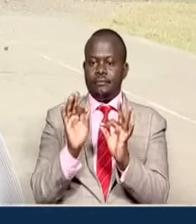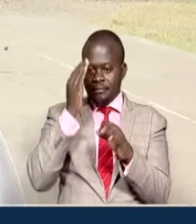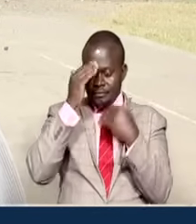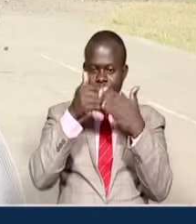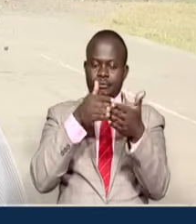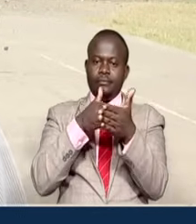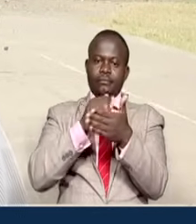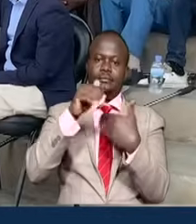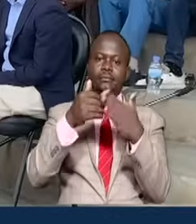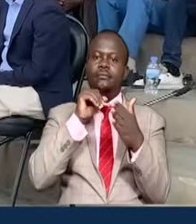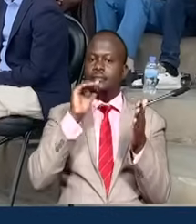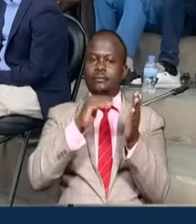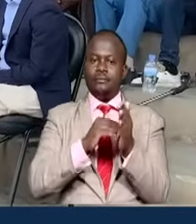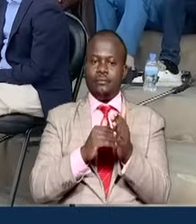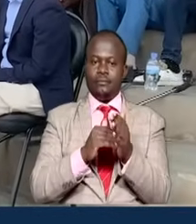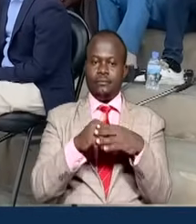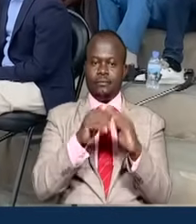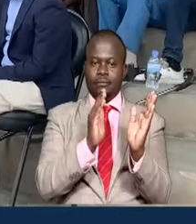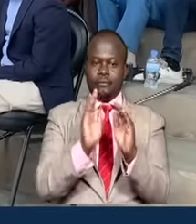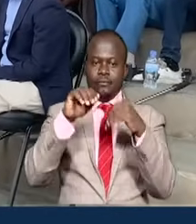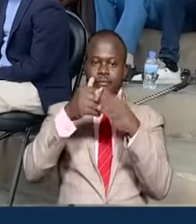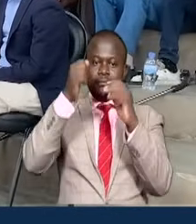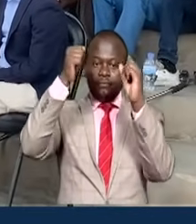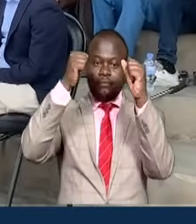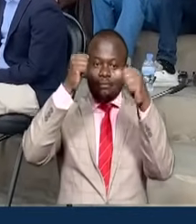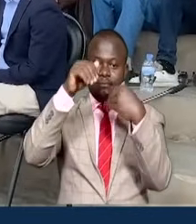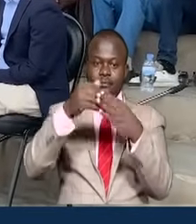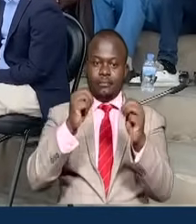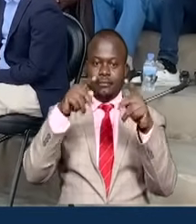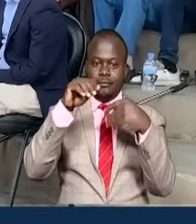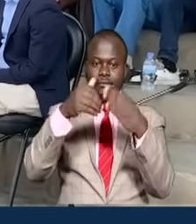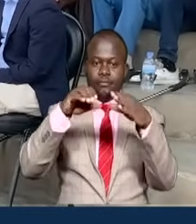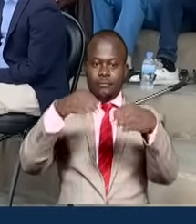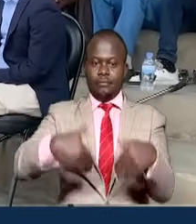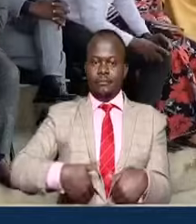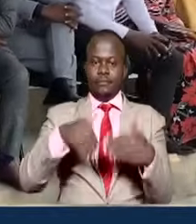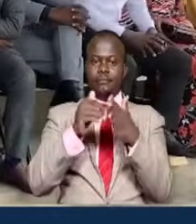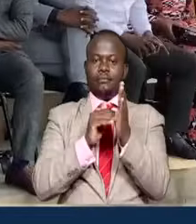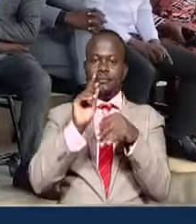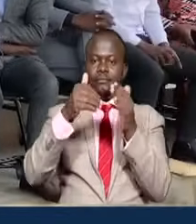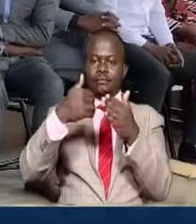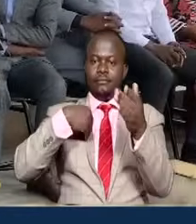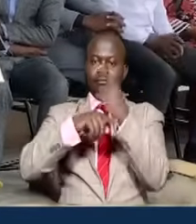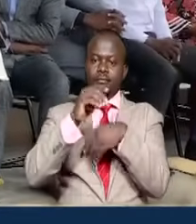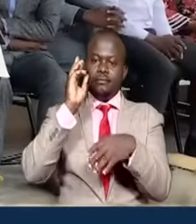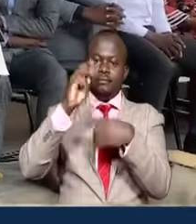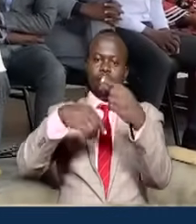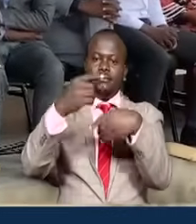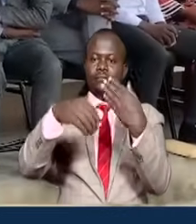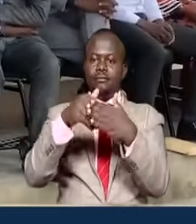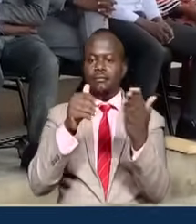twabonyemo zitazasubira. Biteganyijwe ko kwiyamamaza kw'aba bakandida depite mu cyiciro cy'urubyiruko n'icy'abantu bafite ubumuga bizakomereza mu